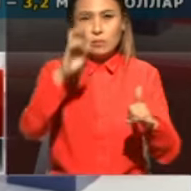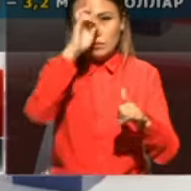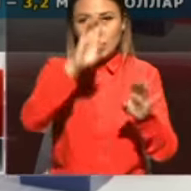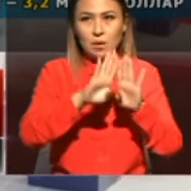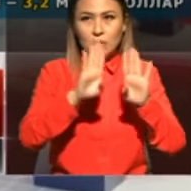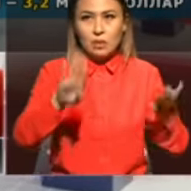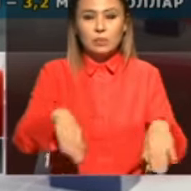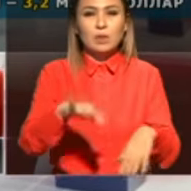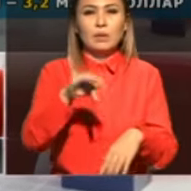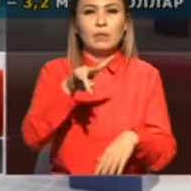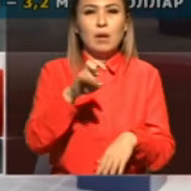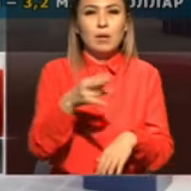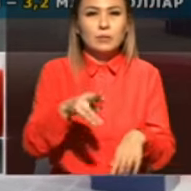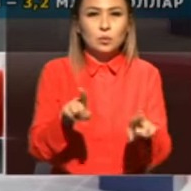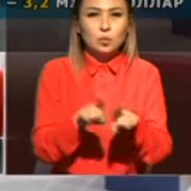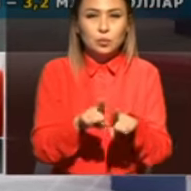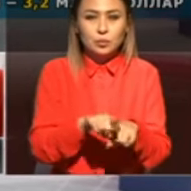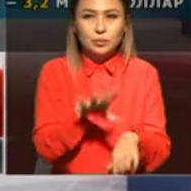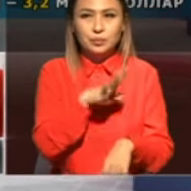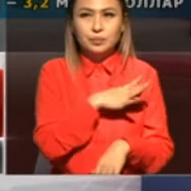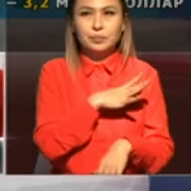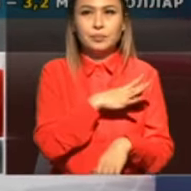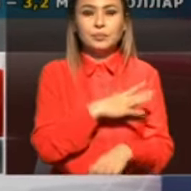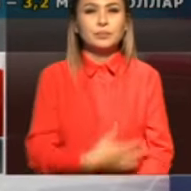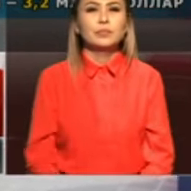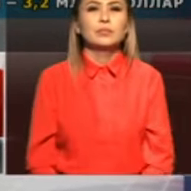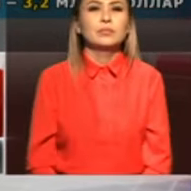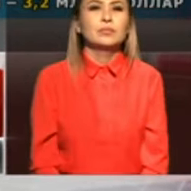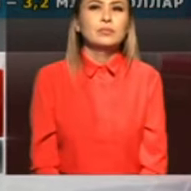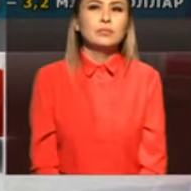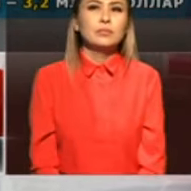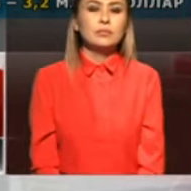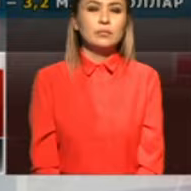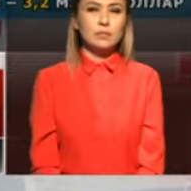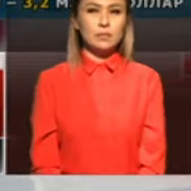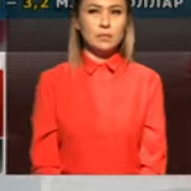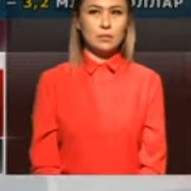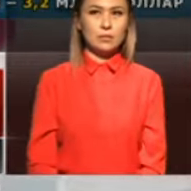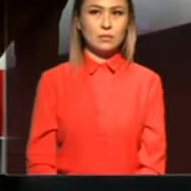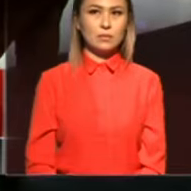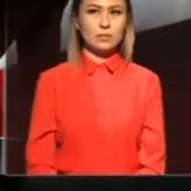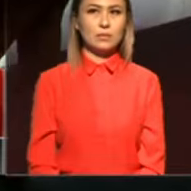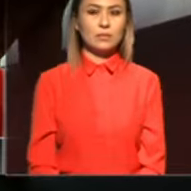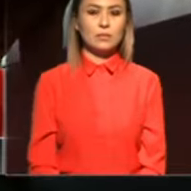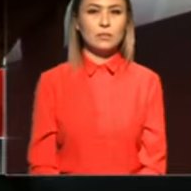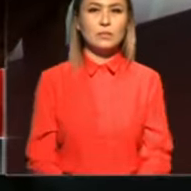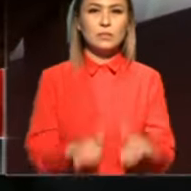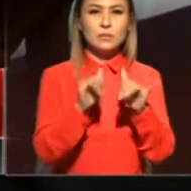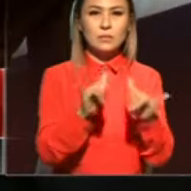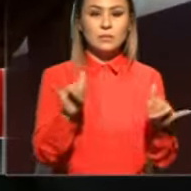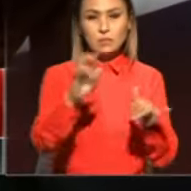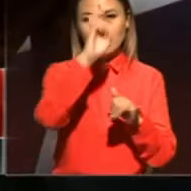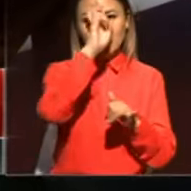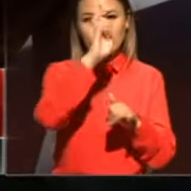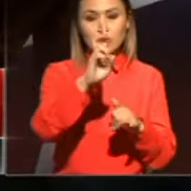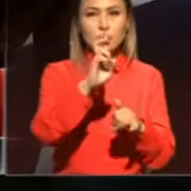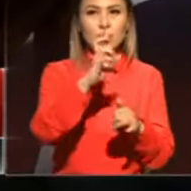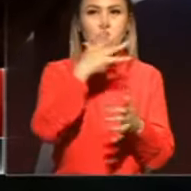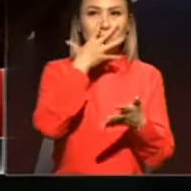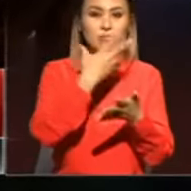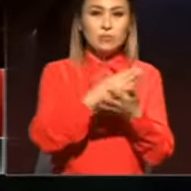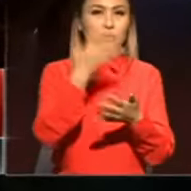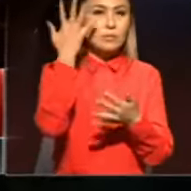болды. Ирландияда кезінде осындай жағдай болды. Қарыздар көбейіп кетті, мемлекет дефолт жариялады. Ол тек қана дамыған мемлекет, дамушы